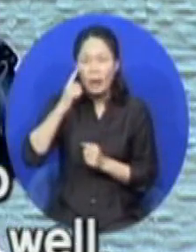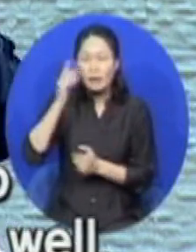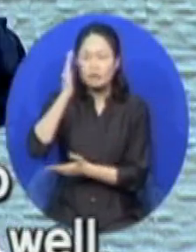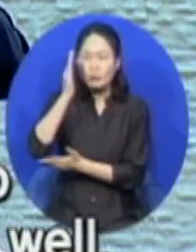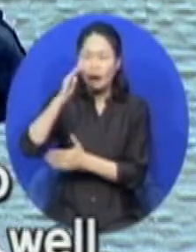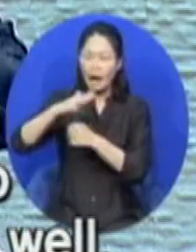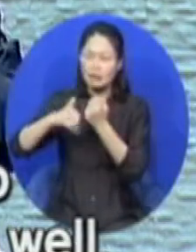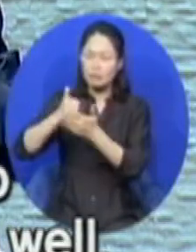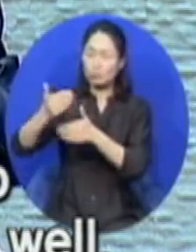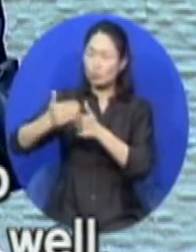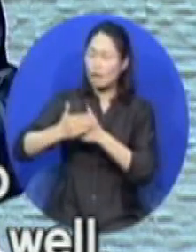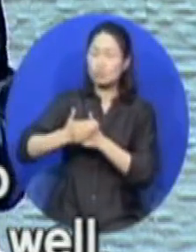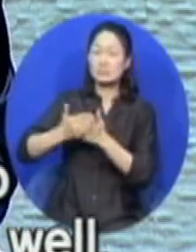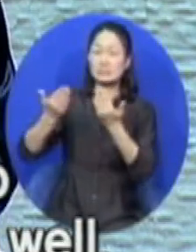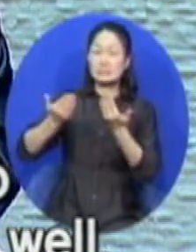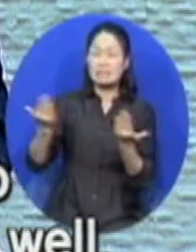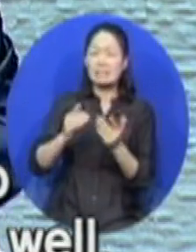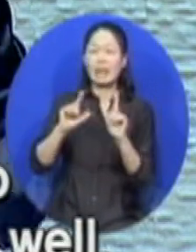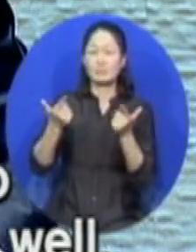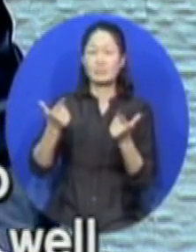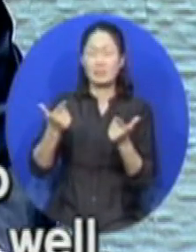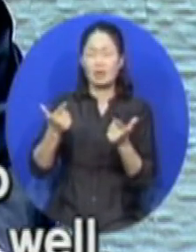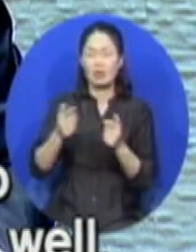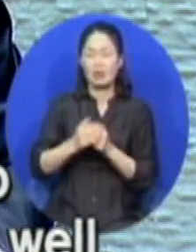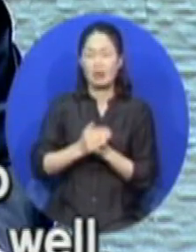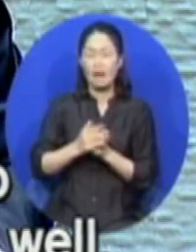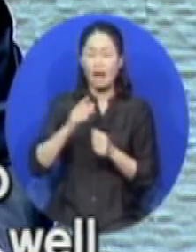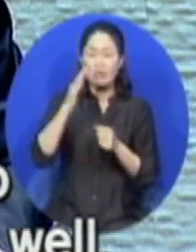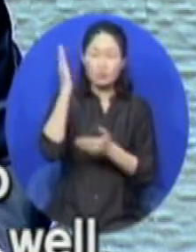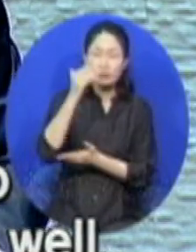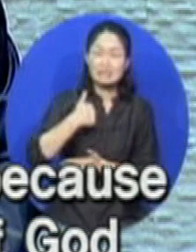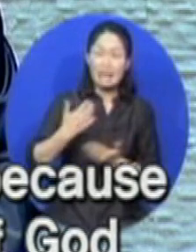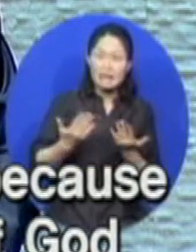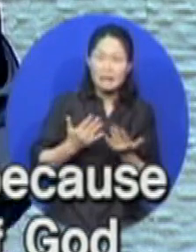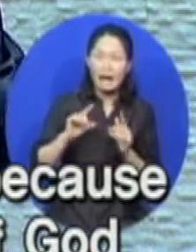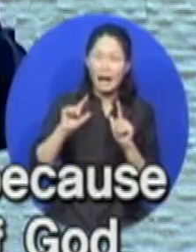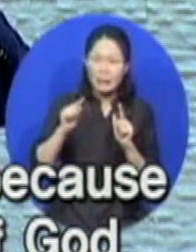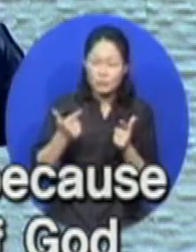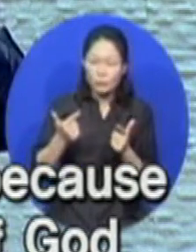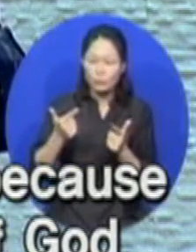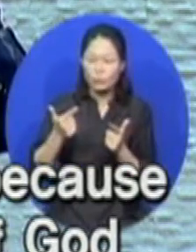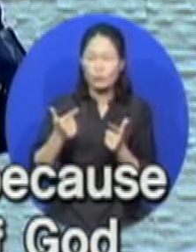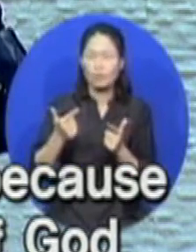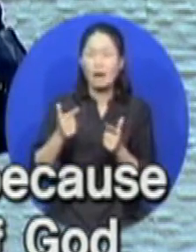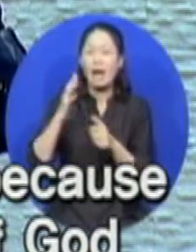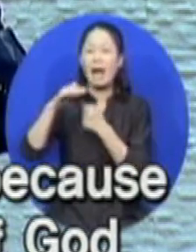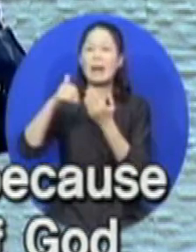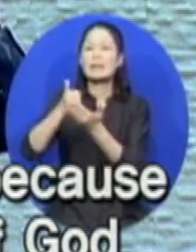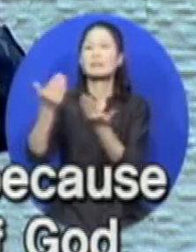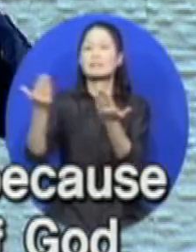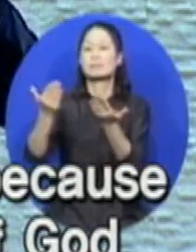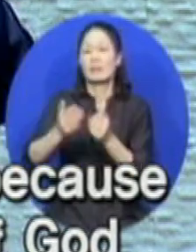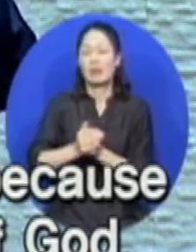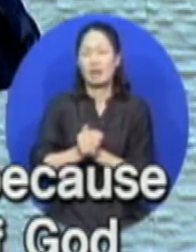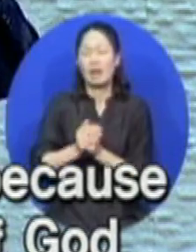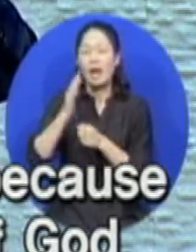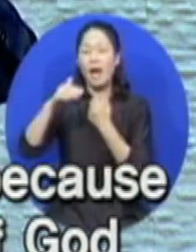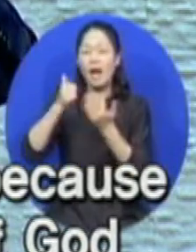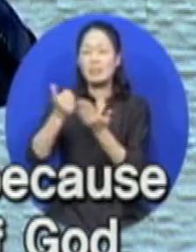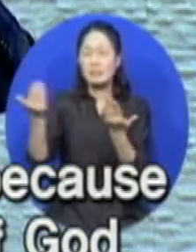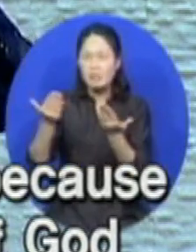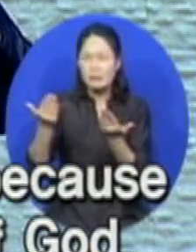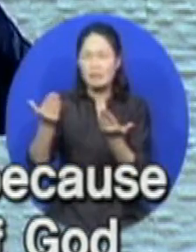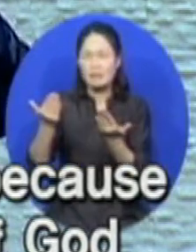설교가 제 일이고 하나님이 나를 도와주실 일이 아니라구요 설교는 하나님의 일이시죠 하나님의